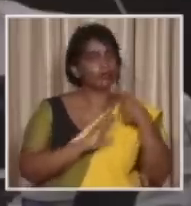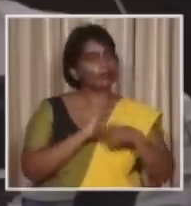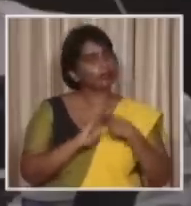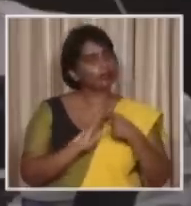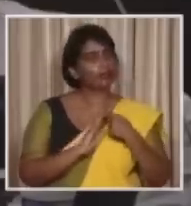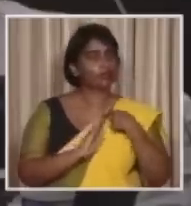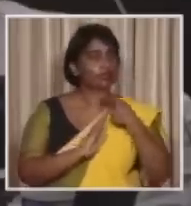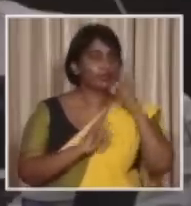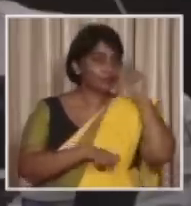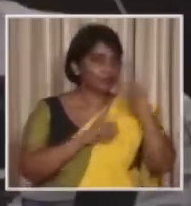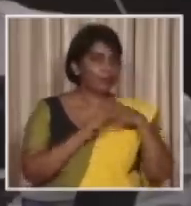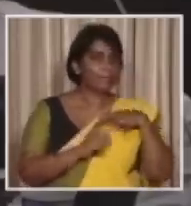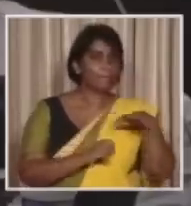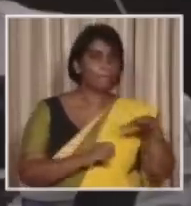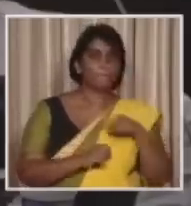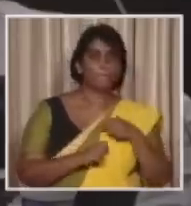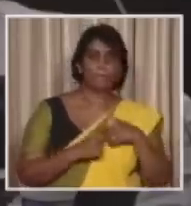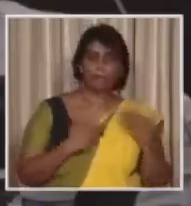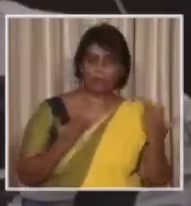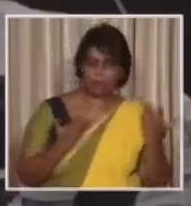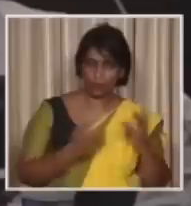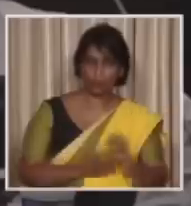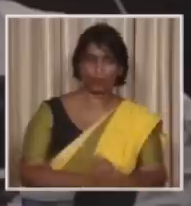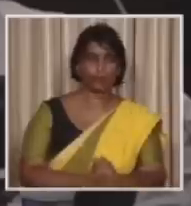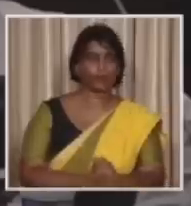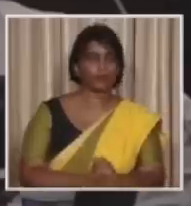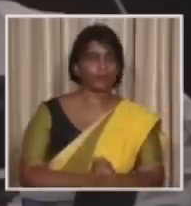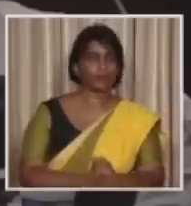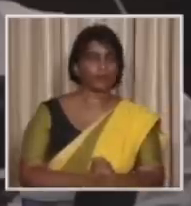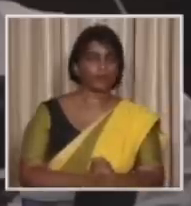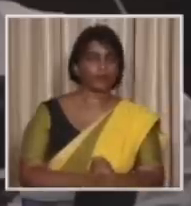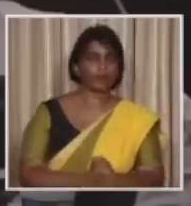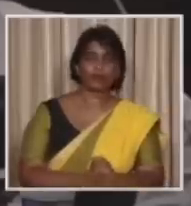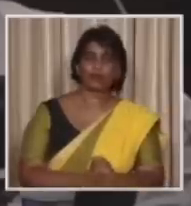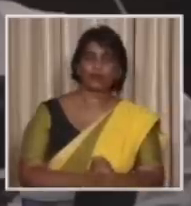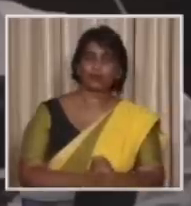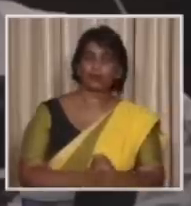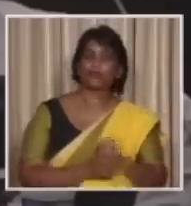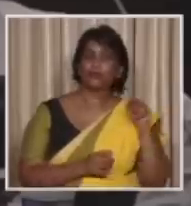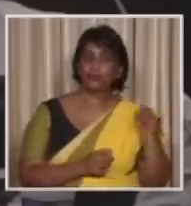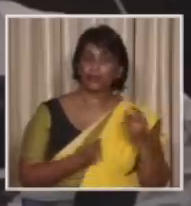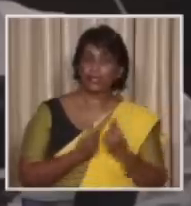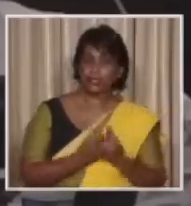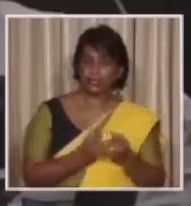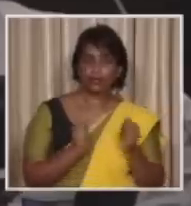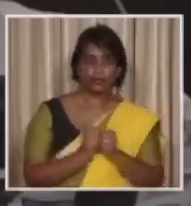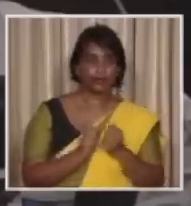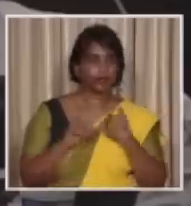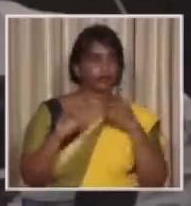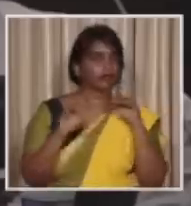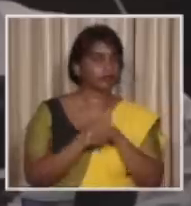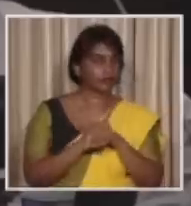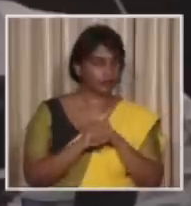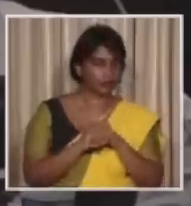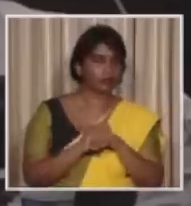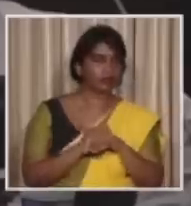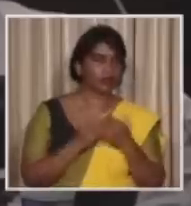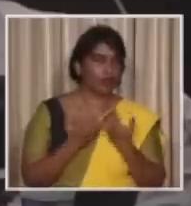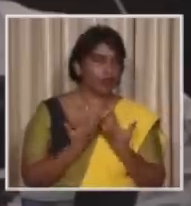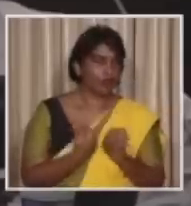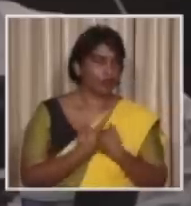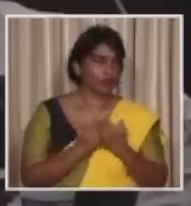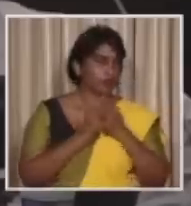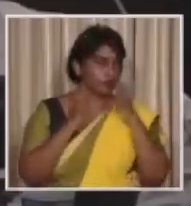ශ්‍රී ලාංකිකයන්ට පරිභෝජනයට ගන්න. කොහොම වුණත් ඉක්මනින් ඒ කටයුත්තට මැදිහත් වීමේ අවශ්‍යතාවයේ